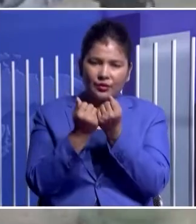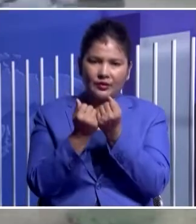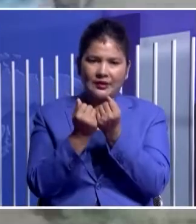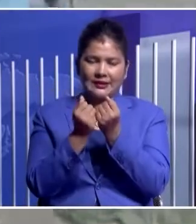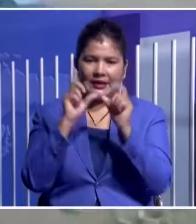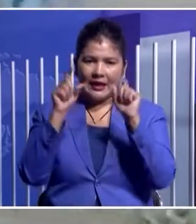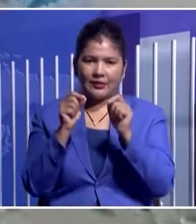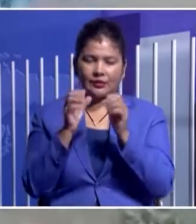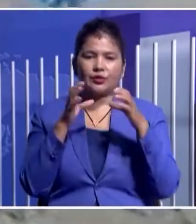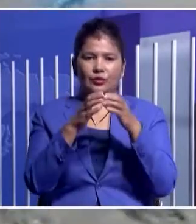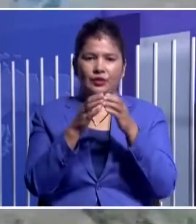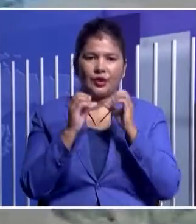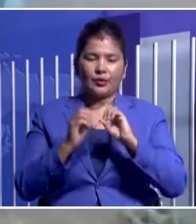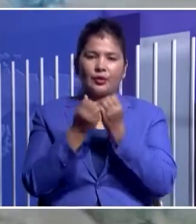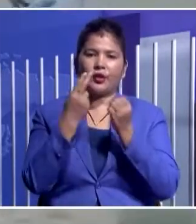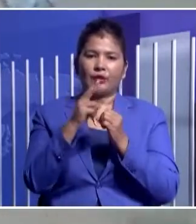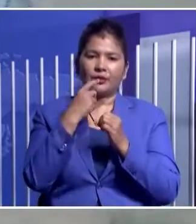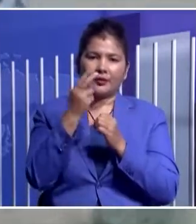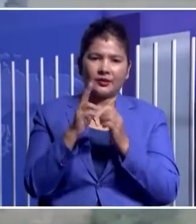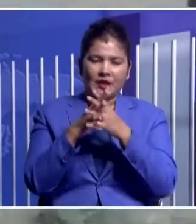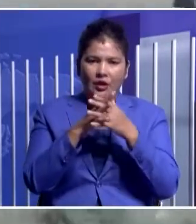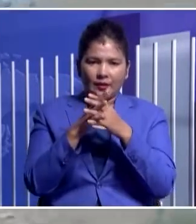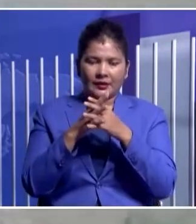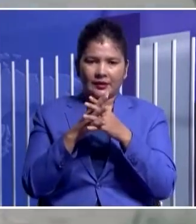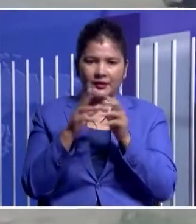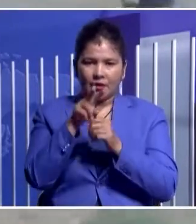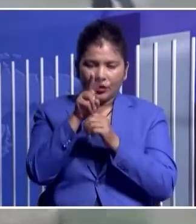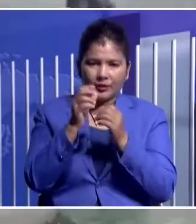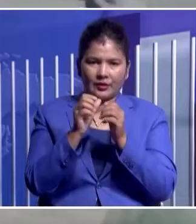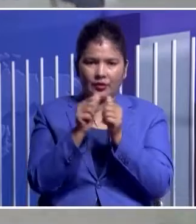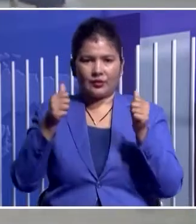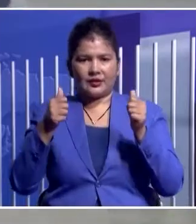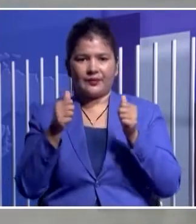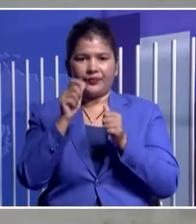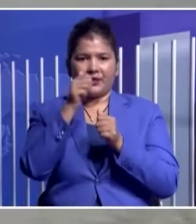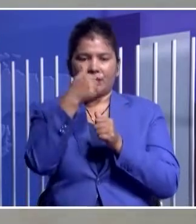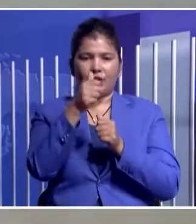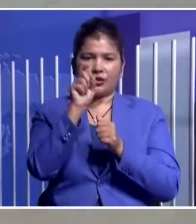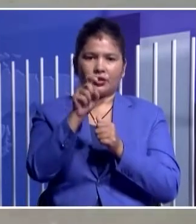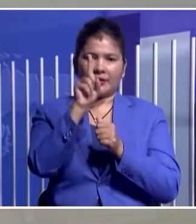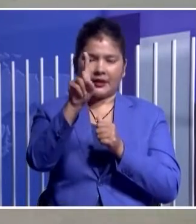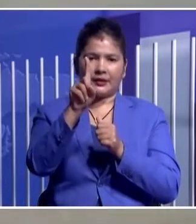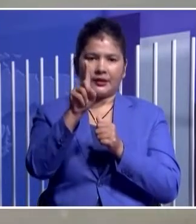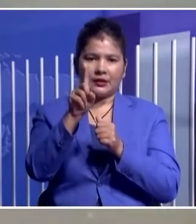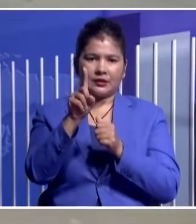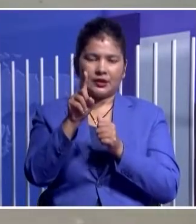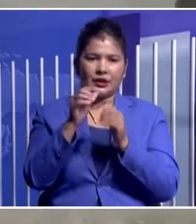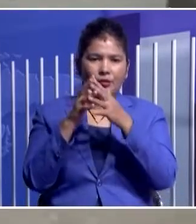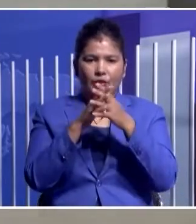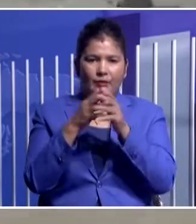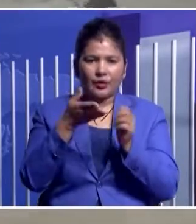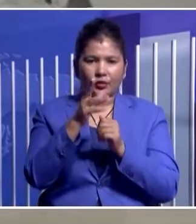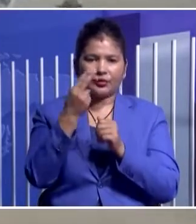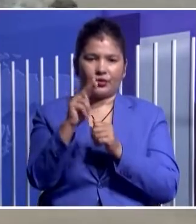भएको बताउनु भएको छ। अमेरिकी भूगर्भ सर्वेक्षणका अनुसार बिहान 6.1 रेक्टर स्केलको भूकम्प गएको